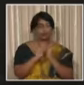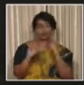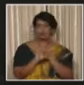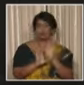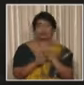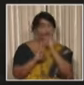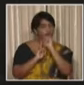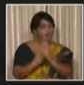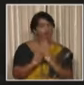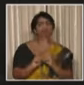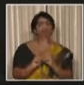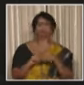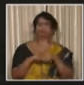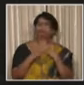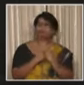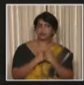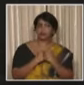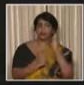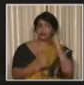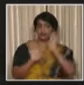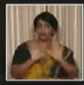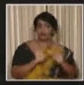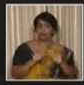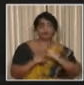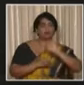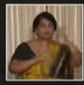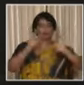නැහැ. ඉන්න පිරිස මේ සමාගම් වලට කළමනාකරණය කර ගැනීම තමයි යෝජනා කරලා තියෙන්නේ.